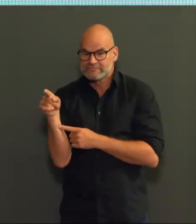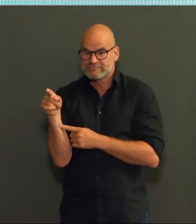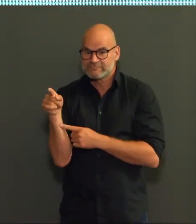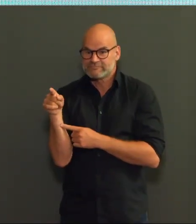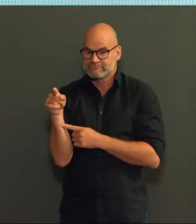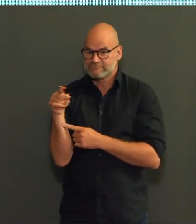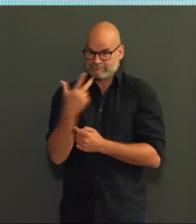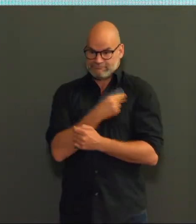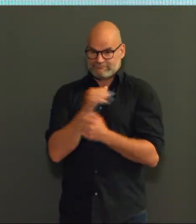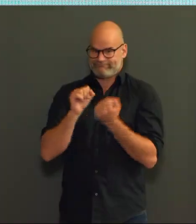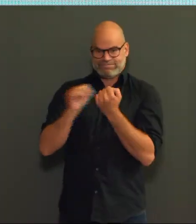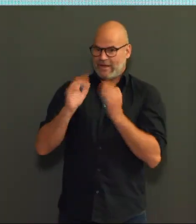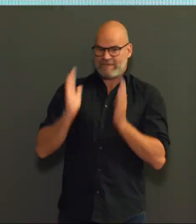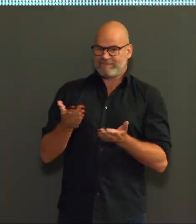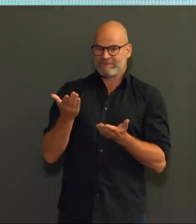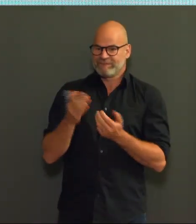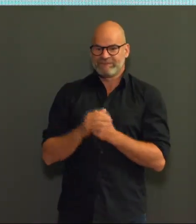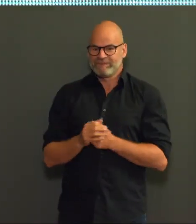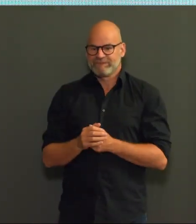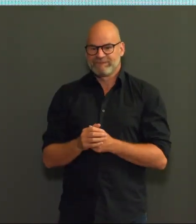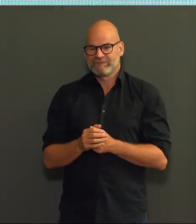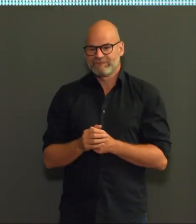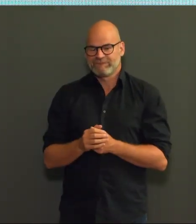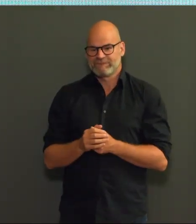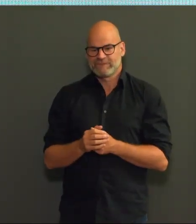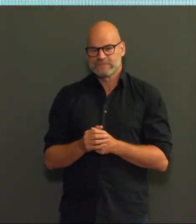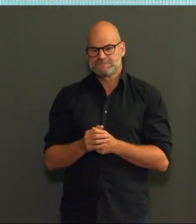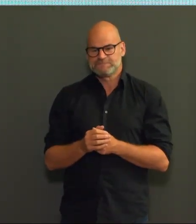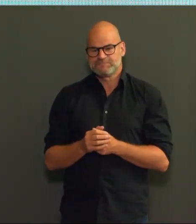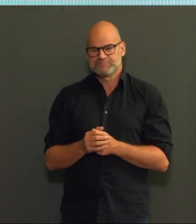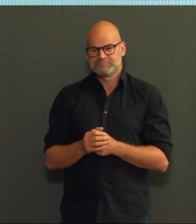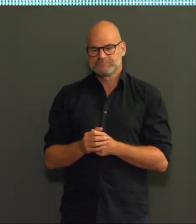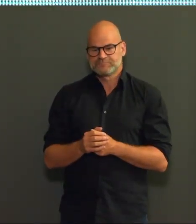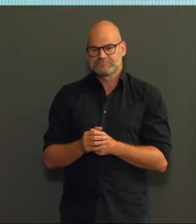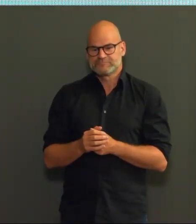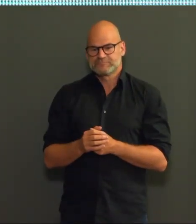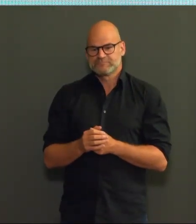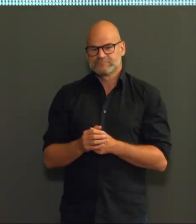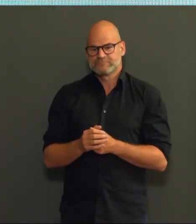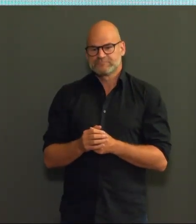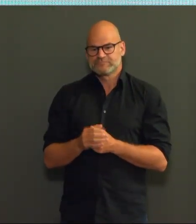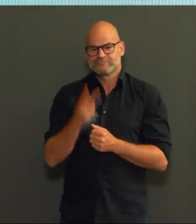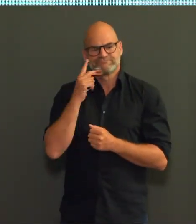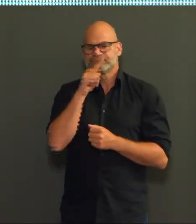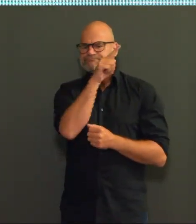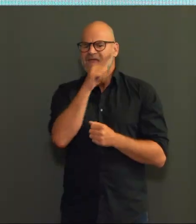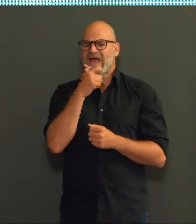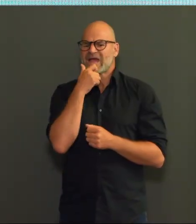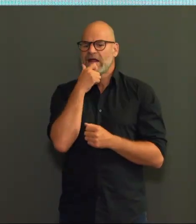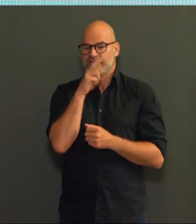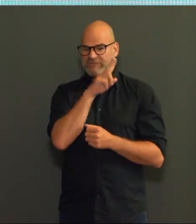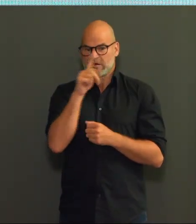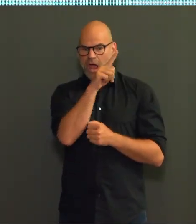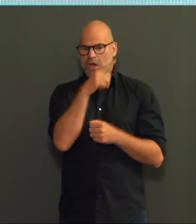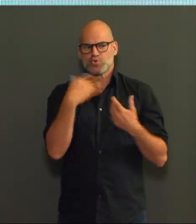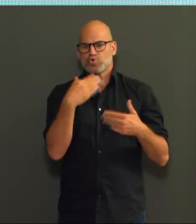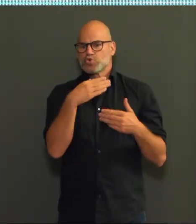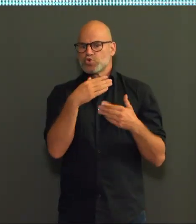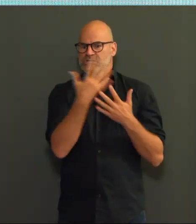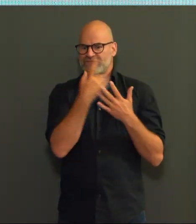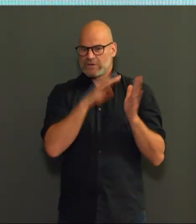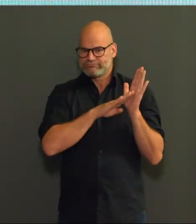onvolledig beschermd zijn. En de stijgende cijfers in het Verenigd Koninkrijk tonen ook aan dat de trend nog steeds